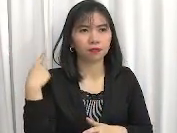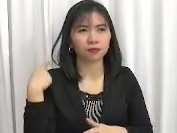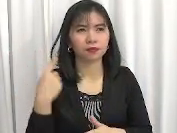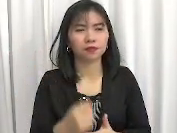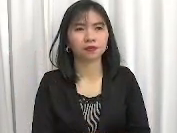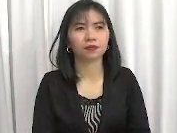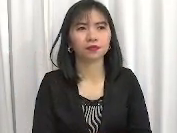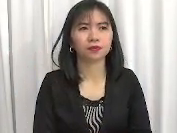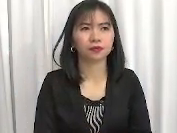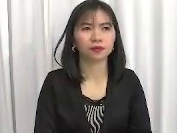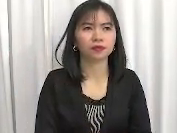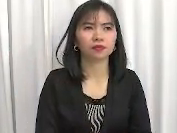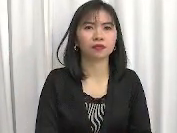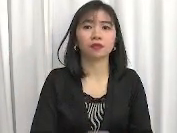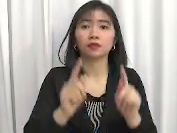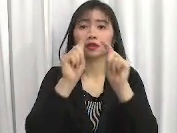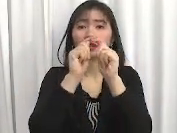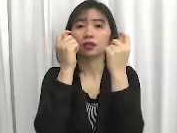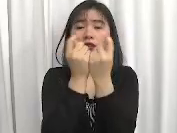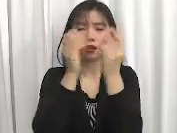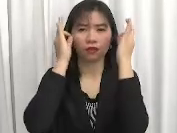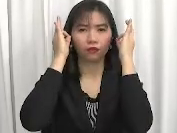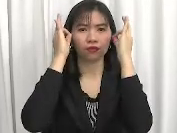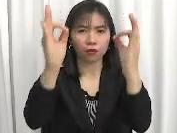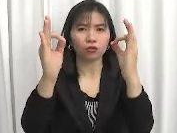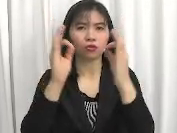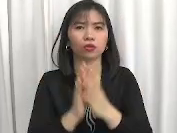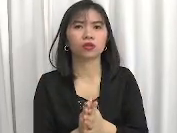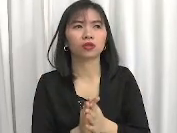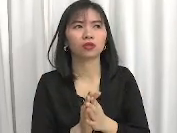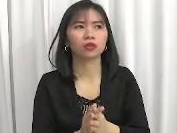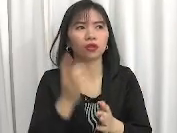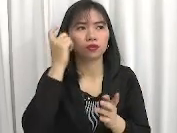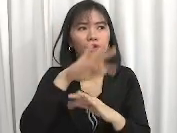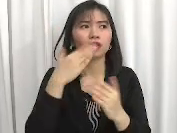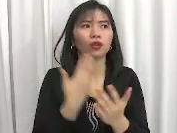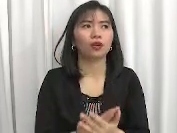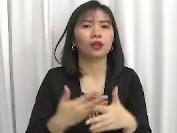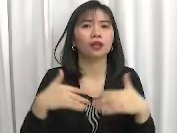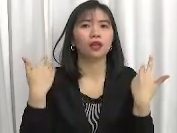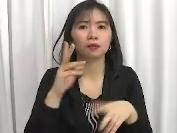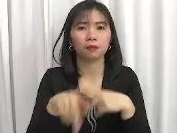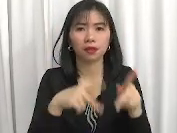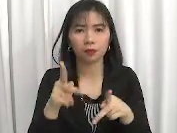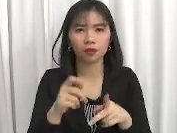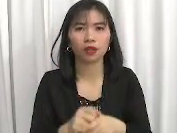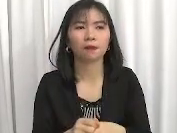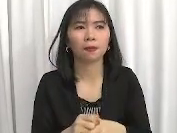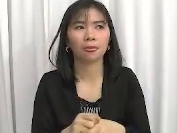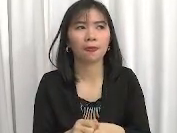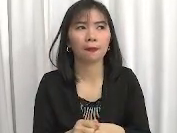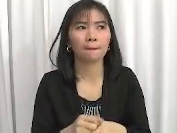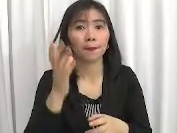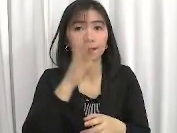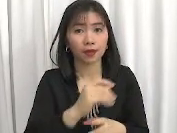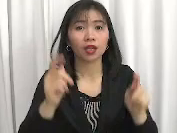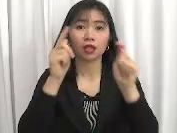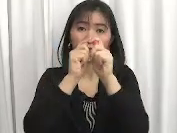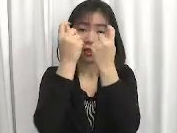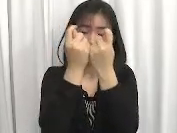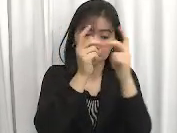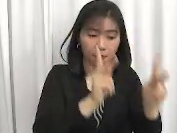team staying alive. Yes. Diba? Para sa mga kabataan. Young people. At tapos, sa preparation.